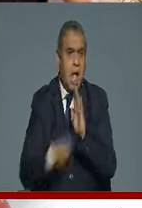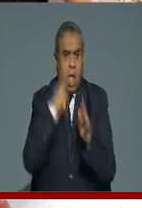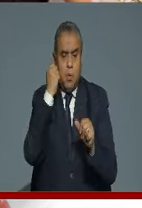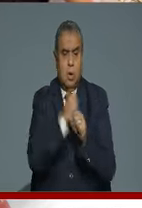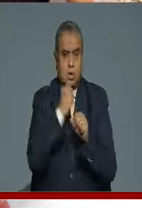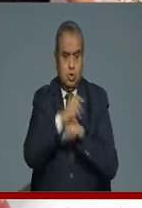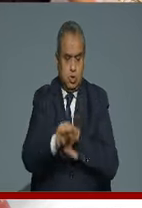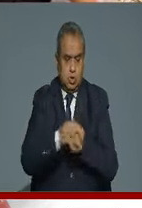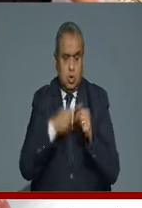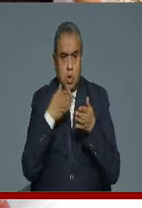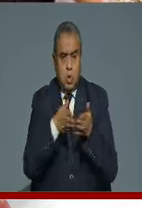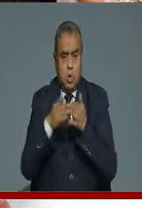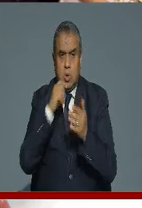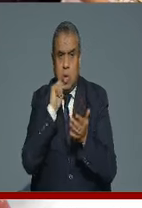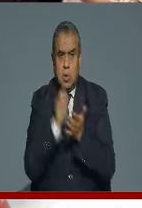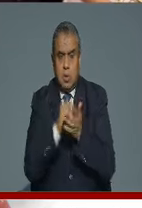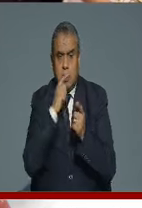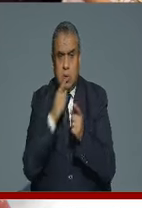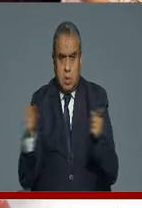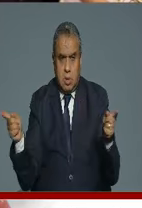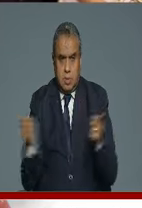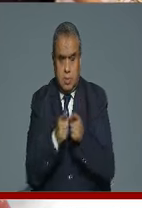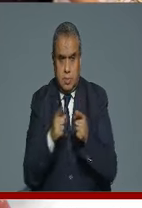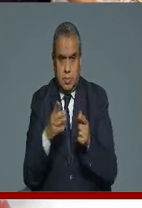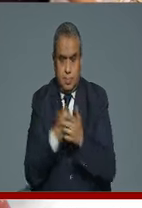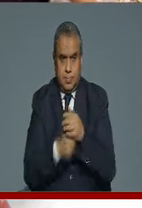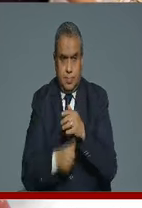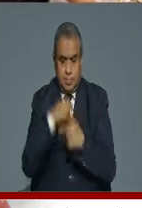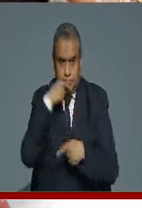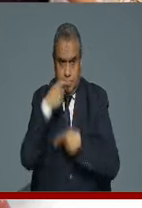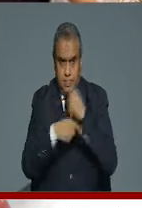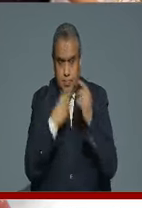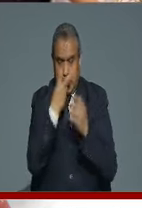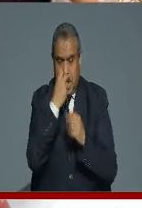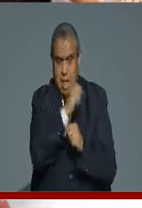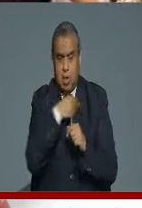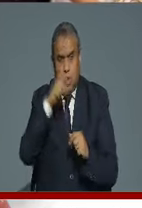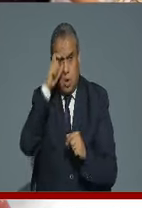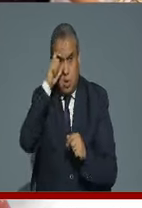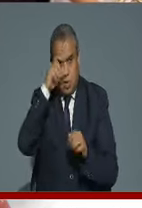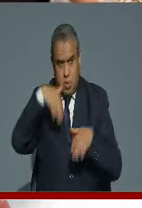لكن اللي أنا عايز أقوله باختصار هو إن البيانات اللي اتقالت من الدكتور مصطفى